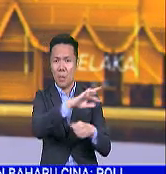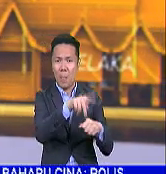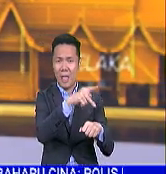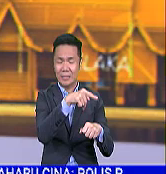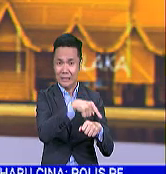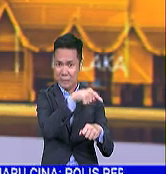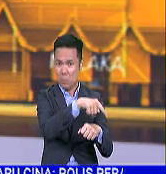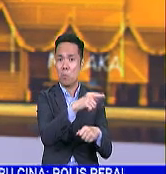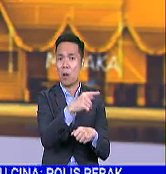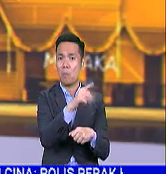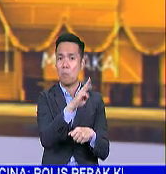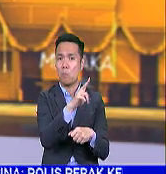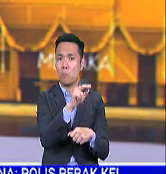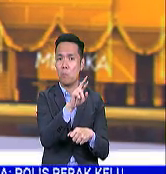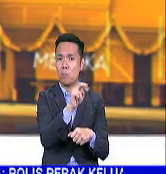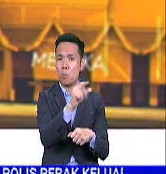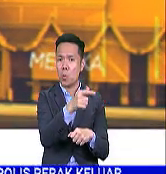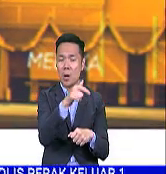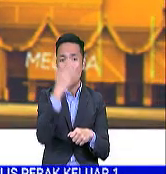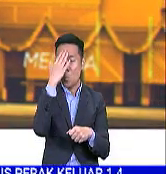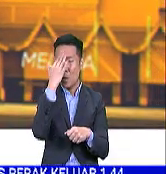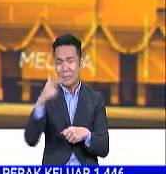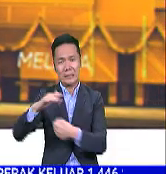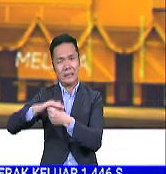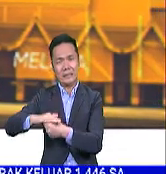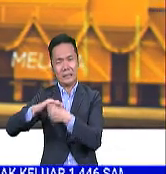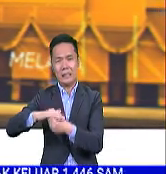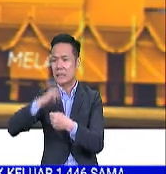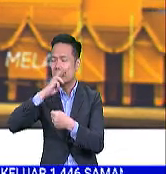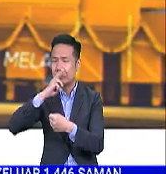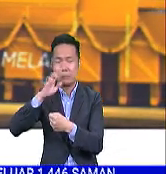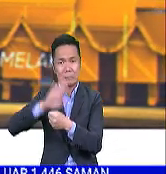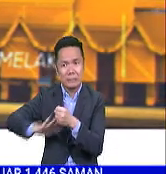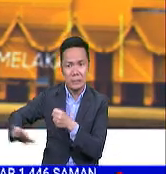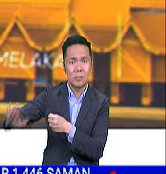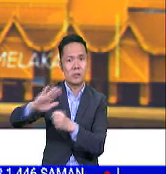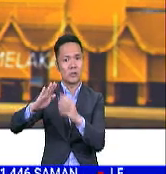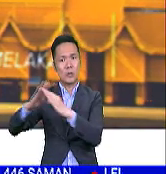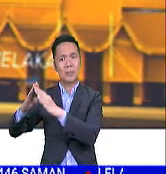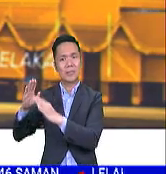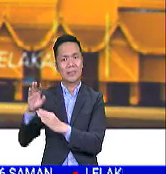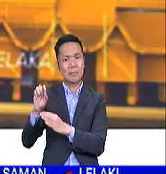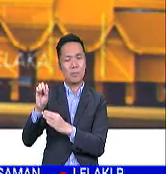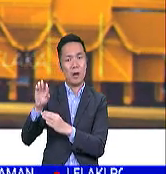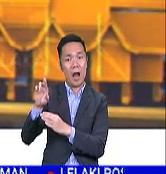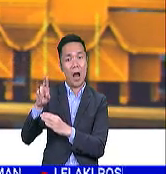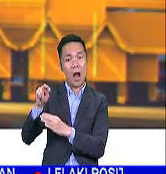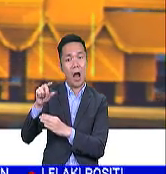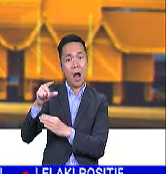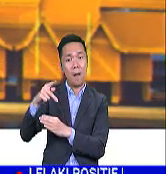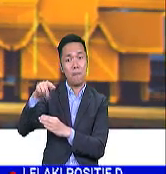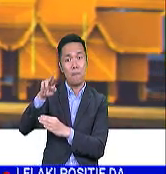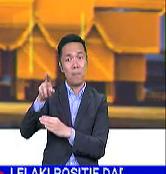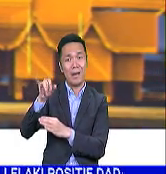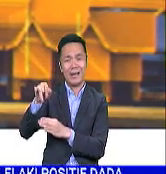pelupusan sampah Pulau Borong antara punca tekanan air rendah di beberapa kawasan sekitar seberang Perai Selatan. Perkara itu